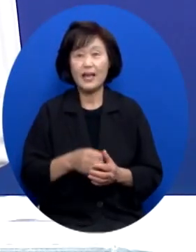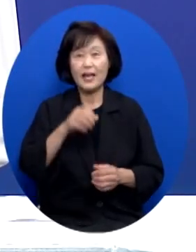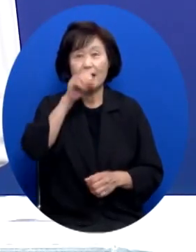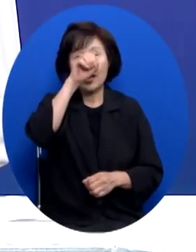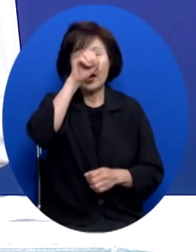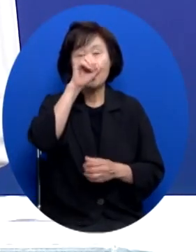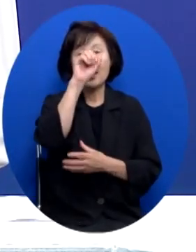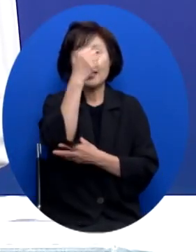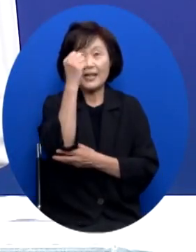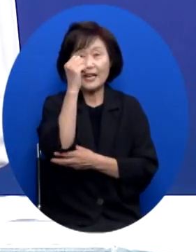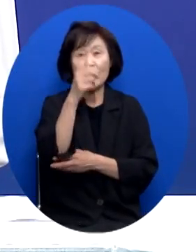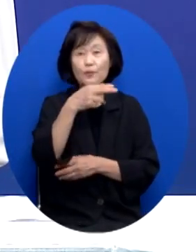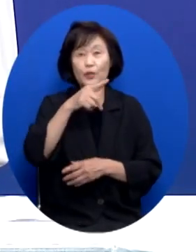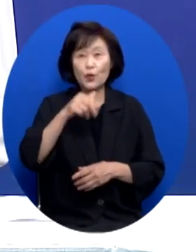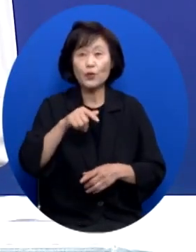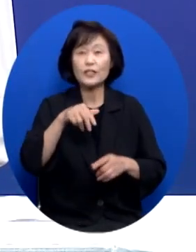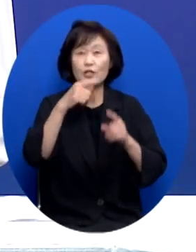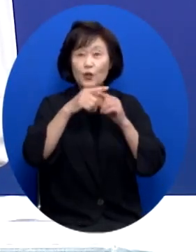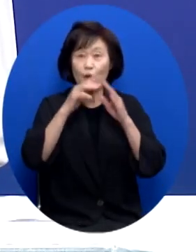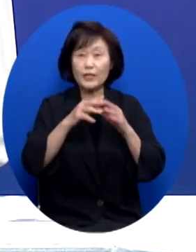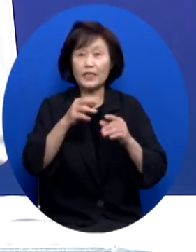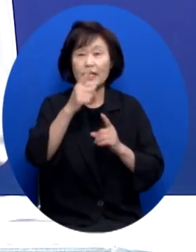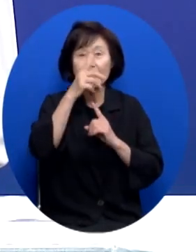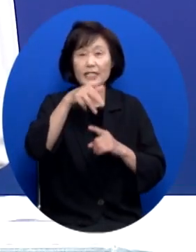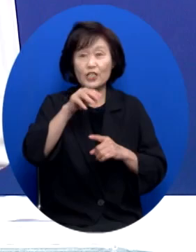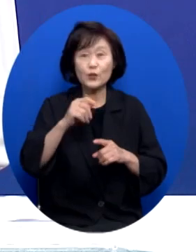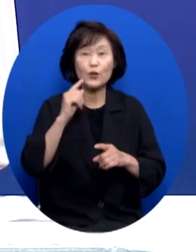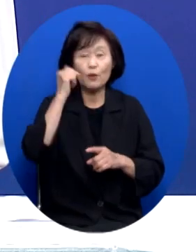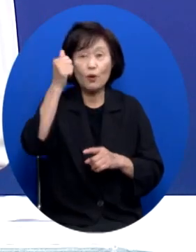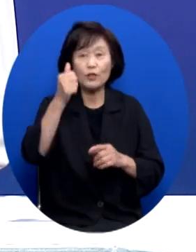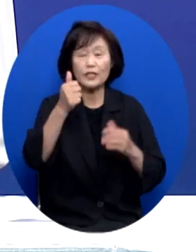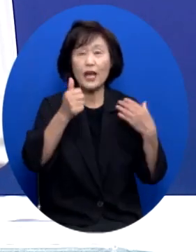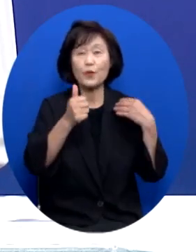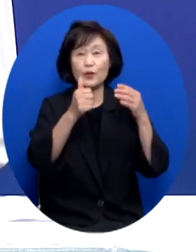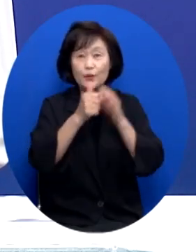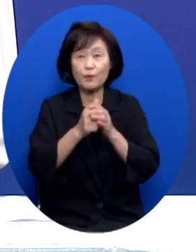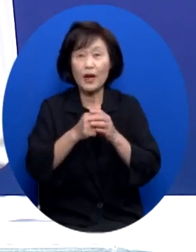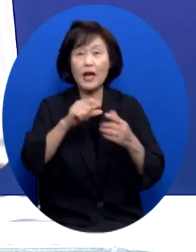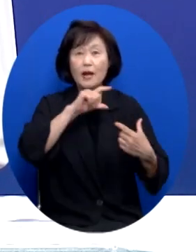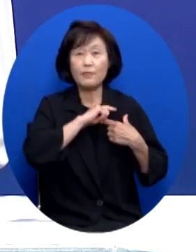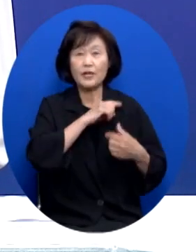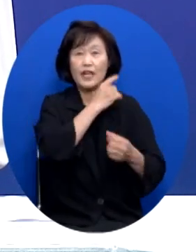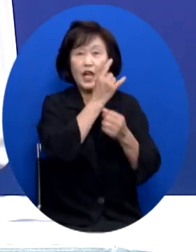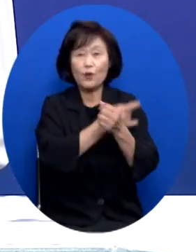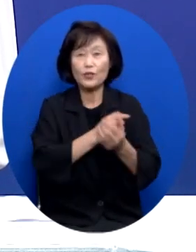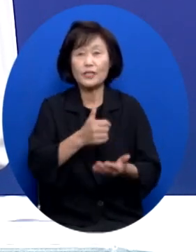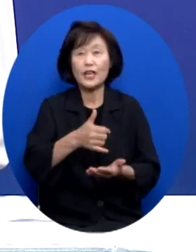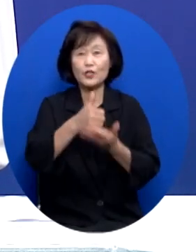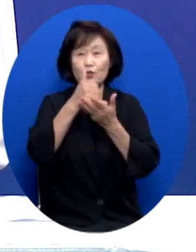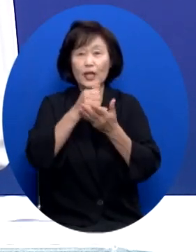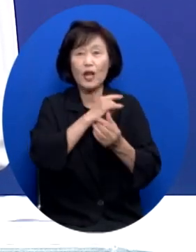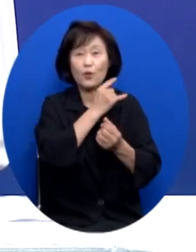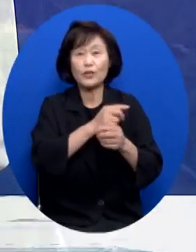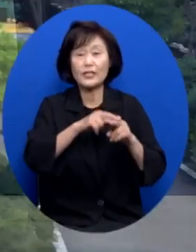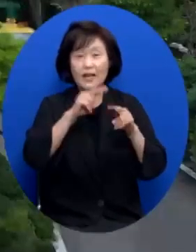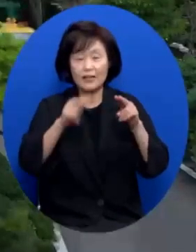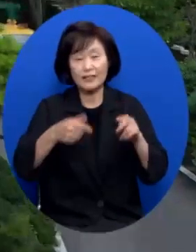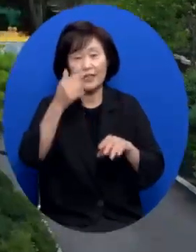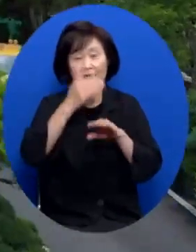영암 독천교회는 이진구 목사 위임과 명예관사 추대 그리고 권사 은퇴 감사 예배를 드렸습니다.